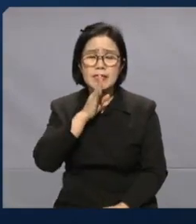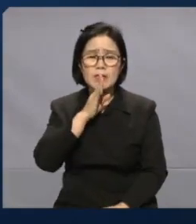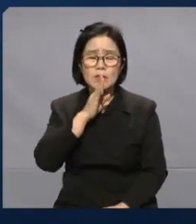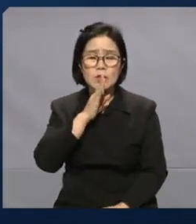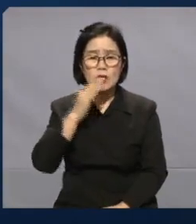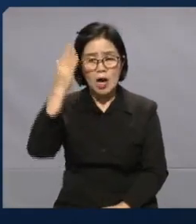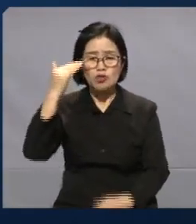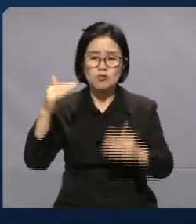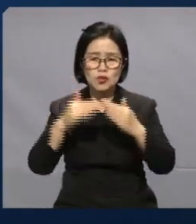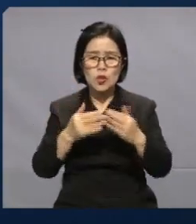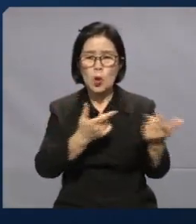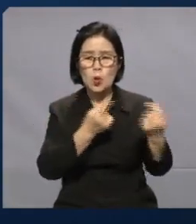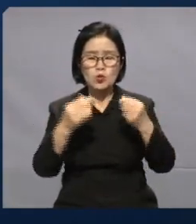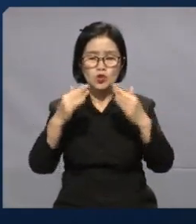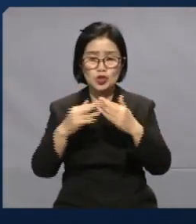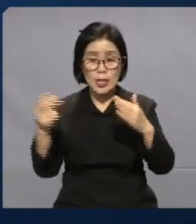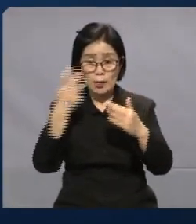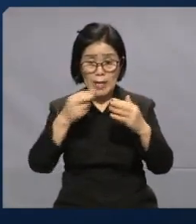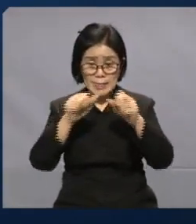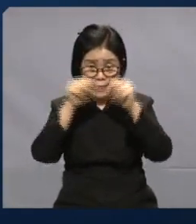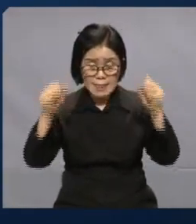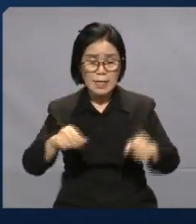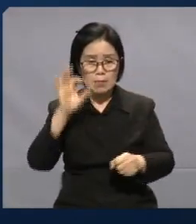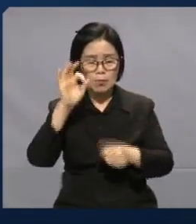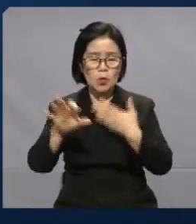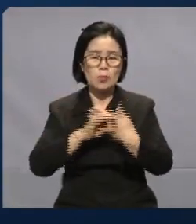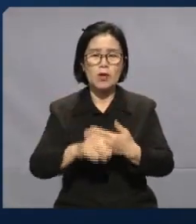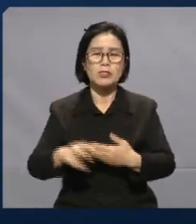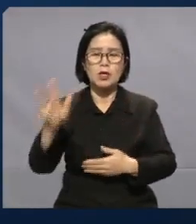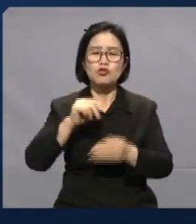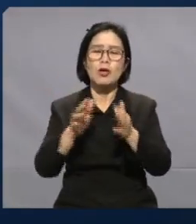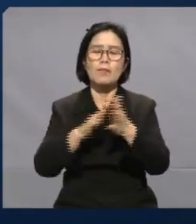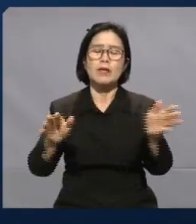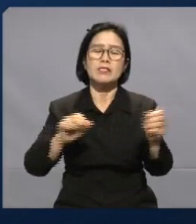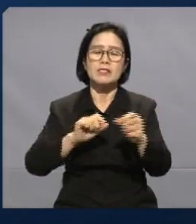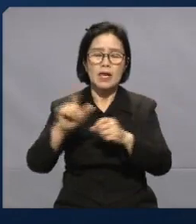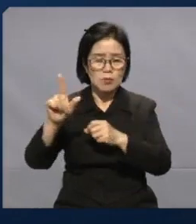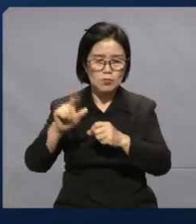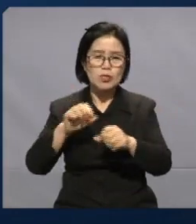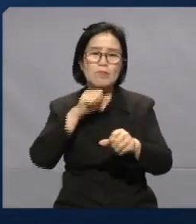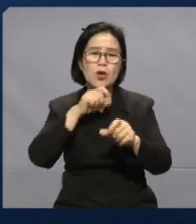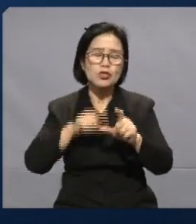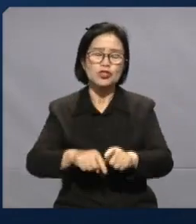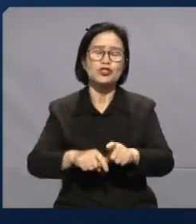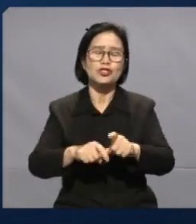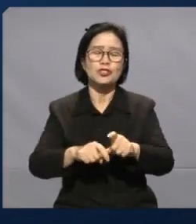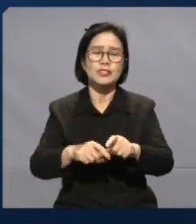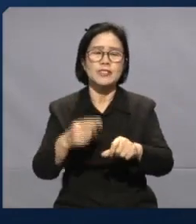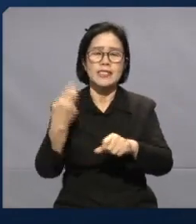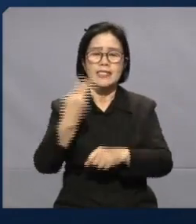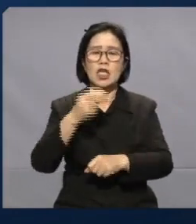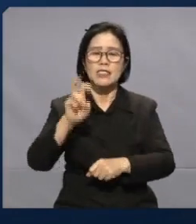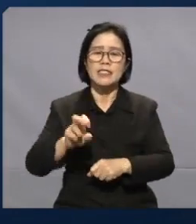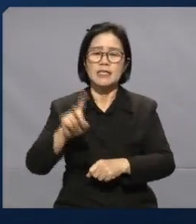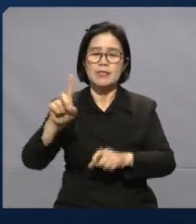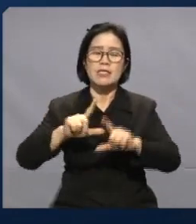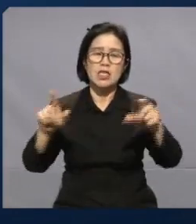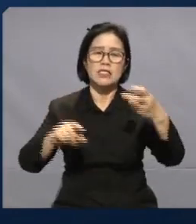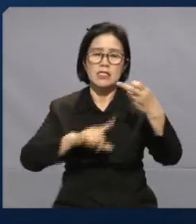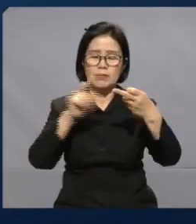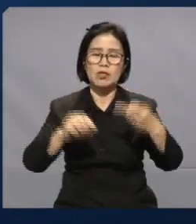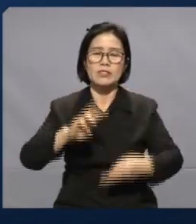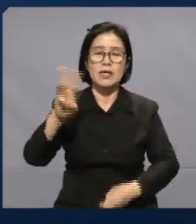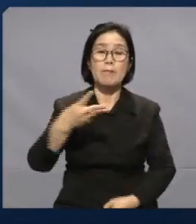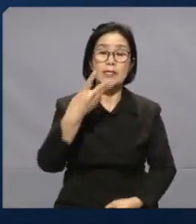한국보동산원 공동주택관리 시스템에 따르면 전국 아파트 재고미터당 평균 난방비는 2021년 12월